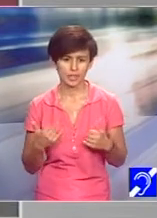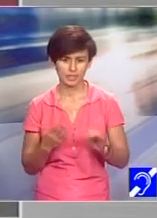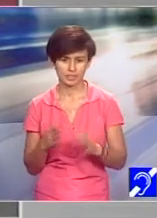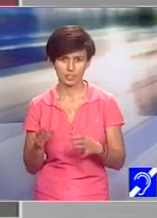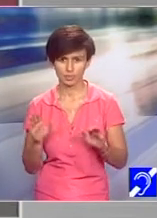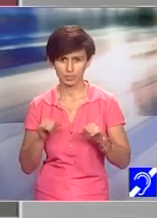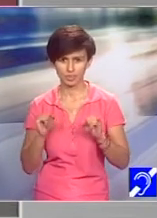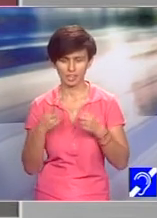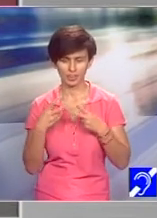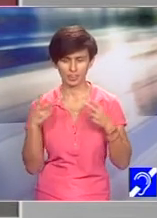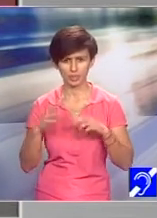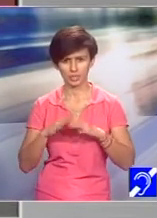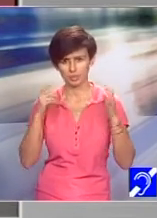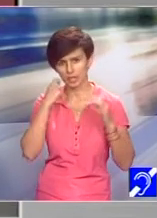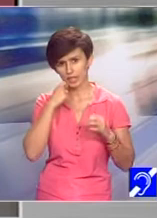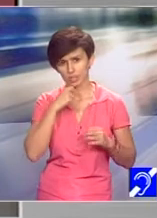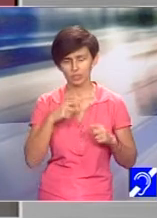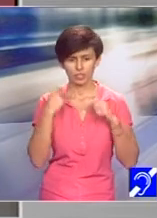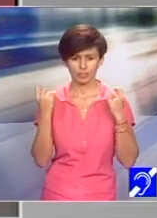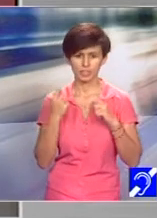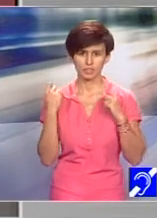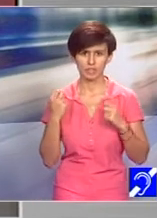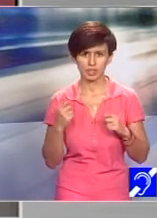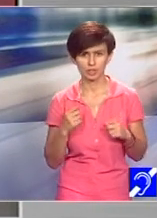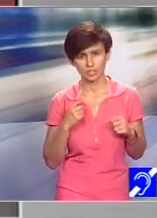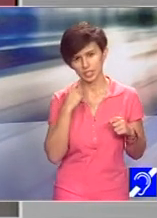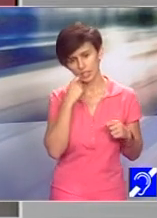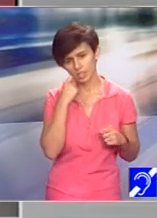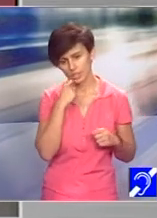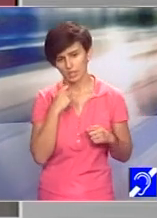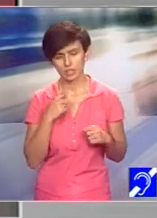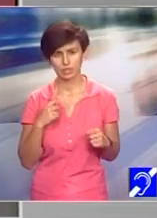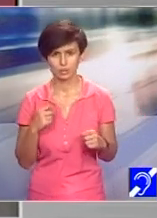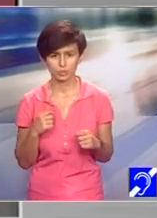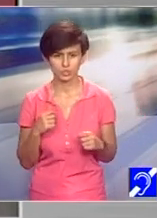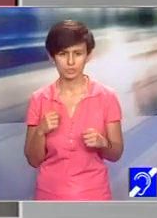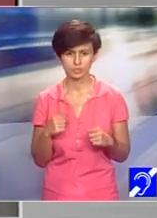eveniment aici la Cluj-Napoca, Festivalul de Toamnă al Economiei Germane Herbstfest 2017.